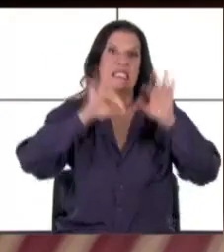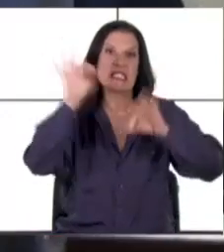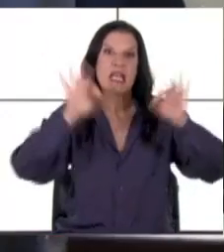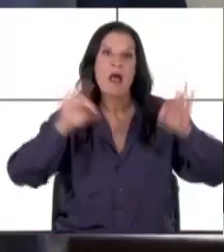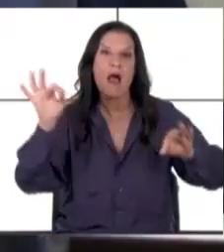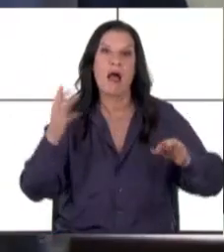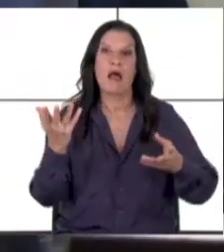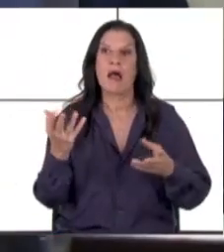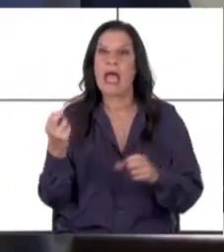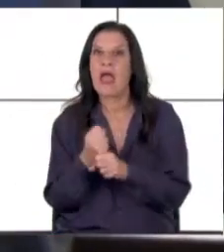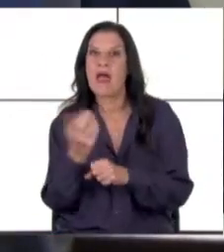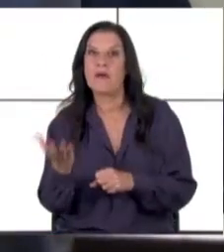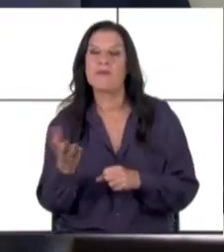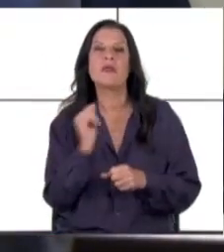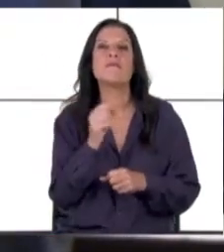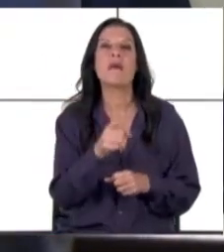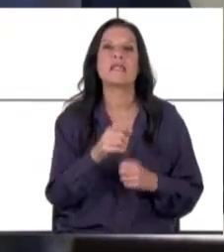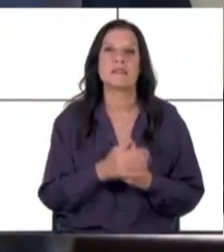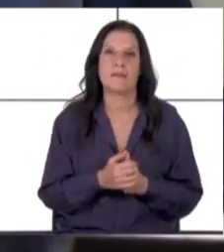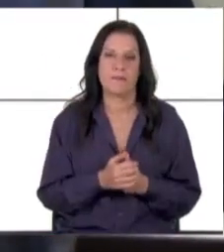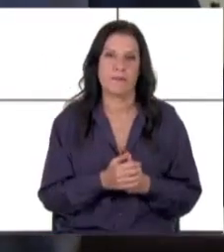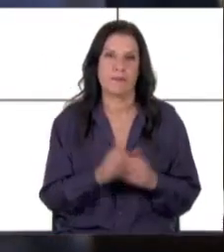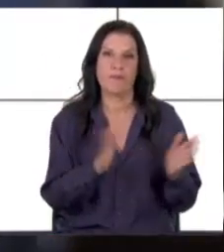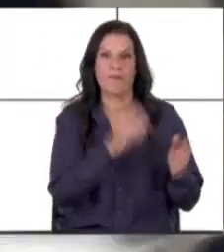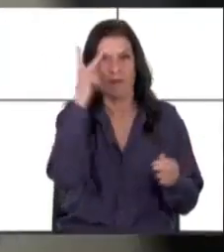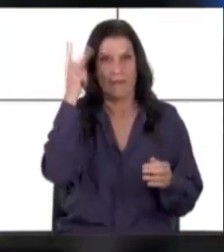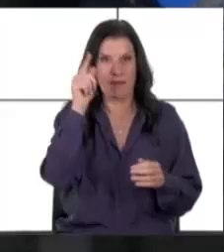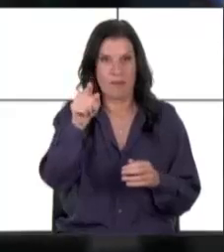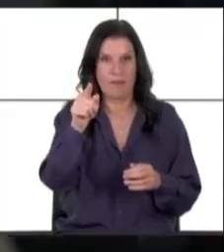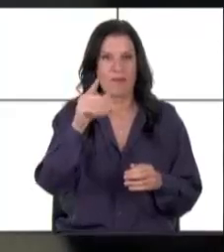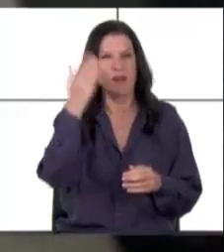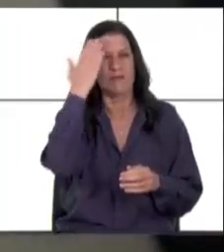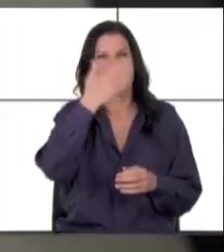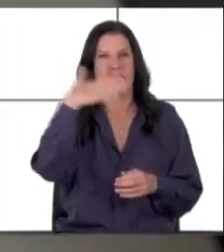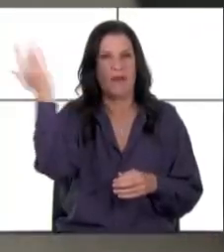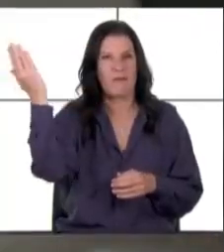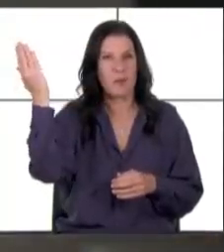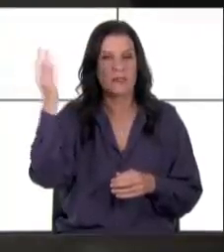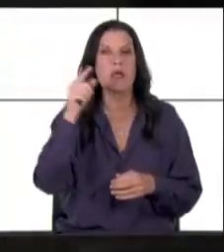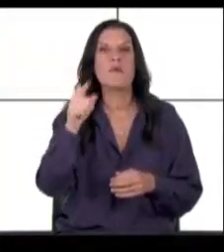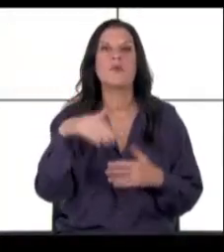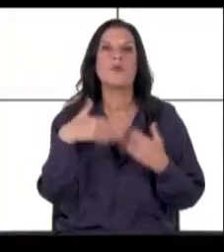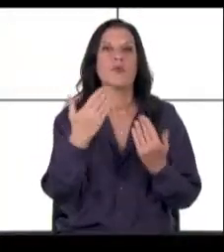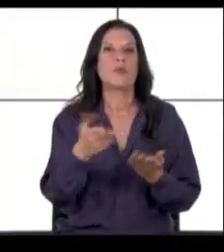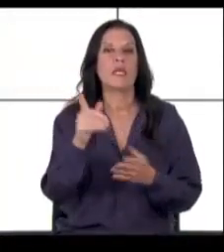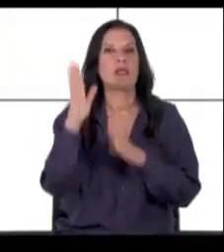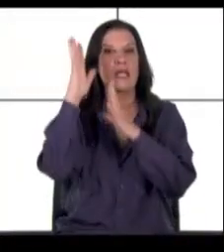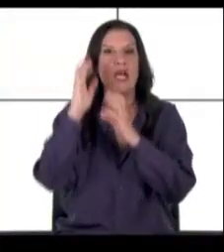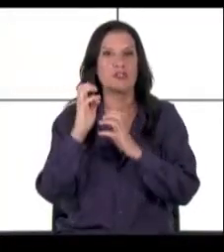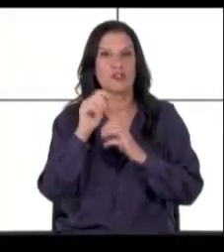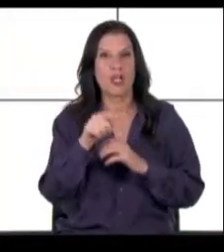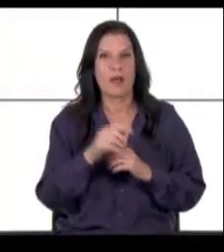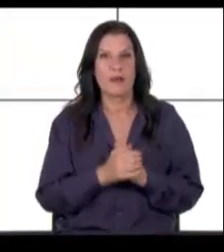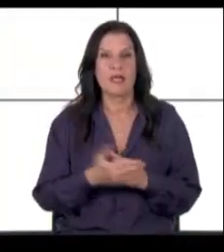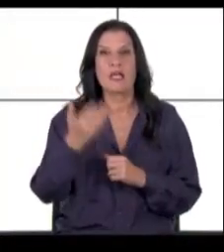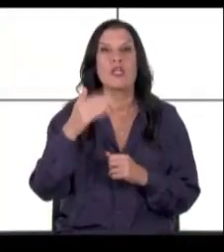סנה? פרופסור עמנואל ענתי, ארכיאולוג בעל שם עולמי, הוא שנתן השראה לתיאוריה של ברגר. יותר מ-70 שנה הוא